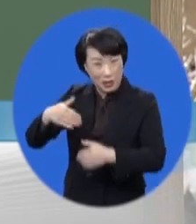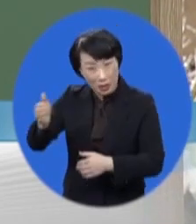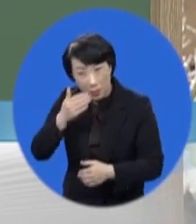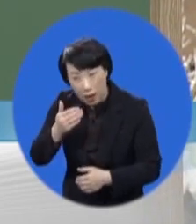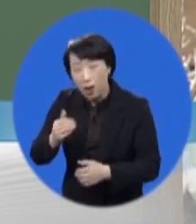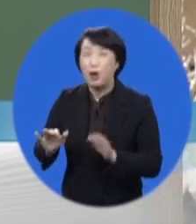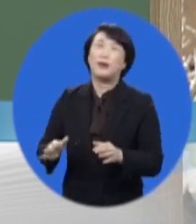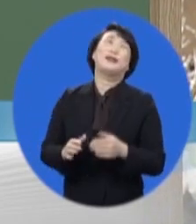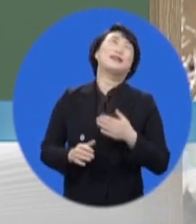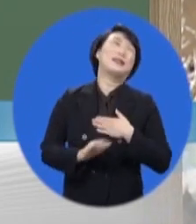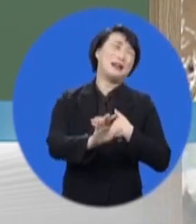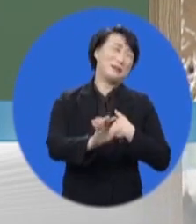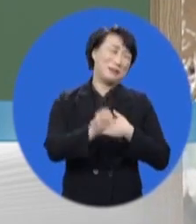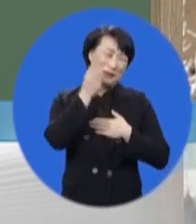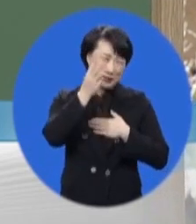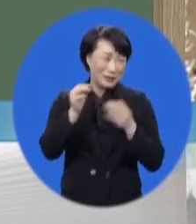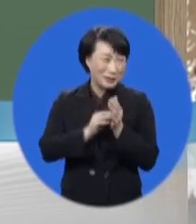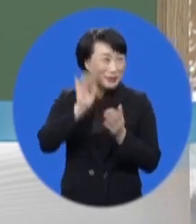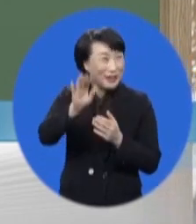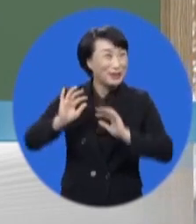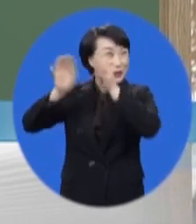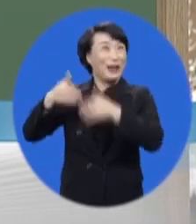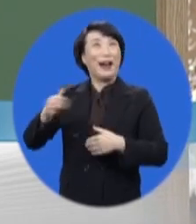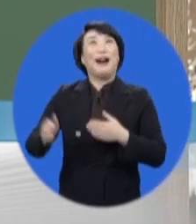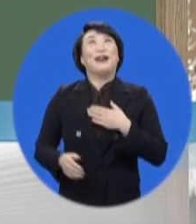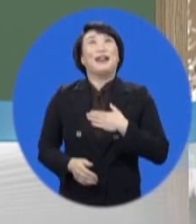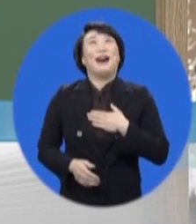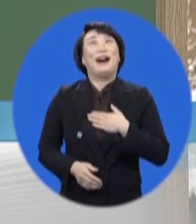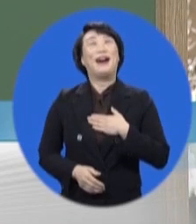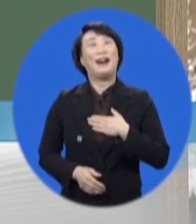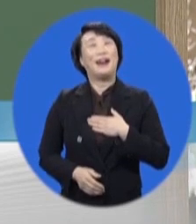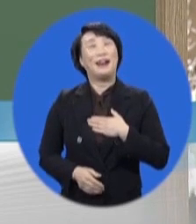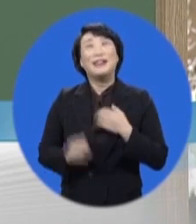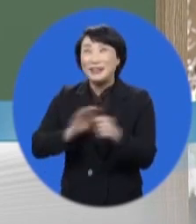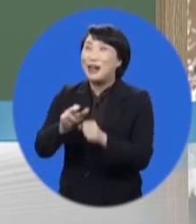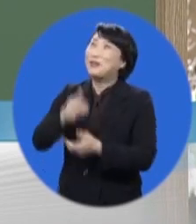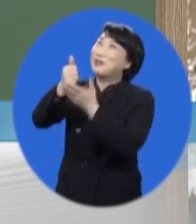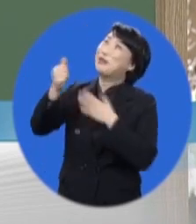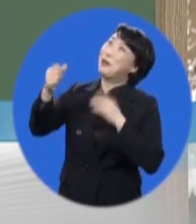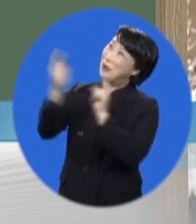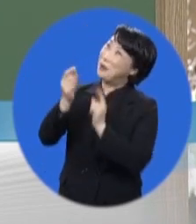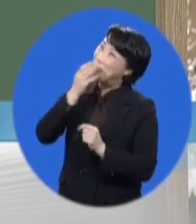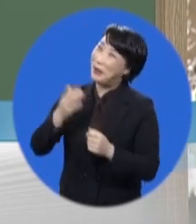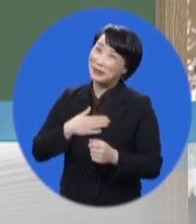있다면 나는 10달 후면 천국 간다. 내 사랑하는 주님을